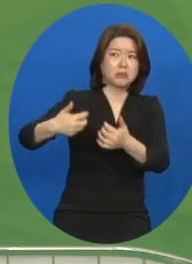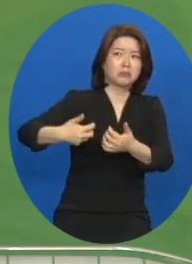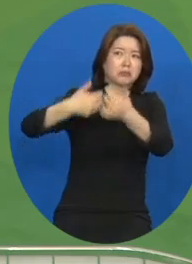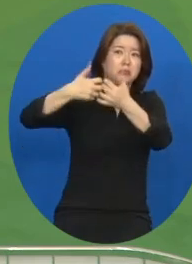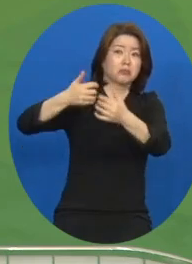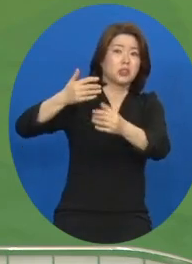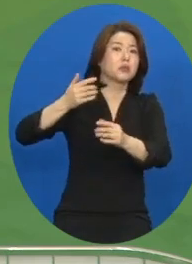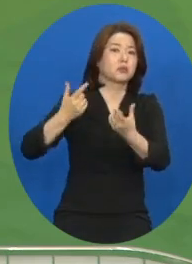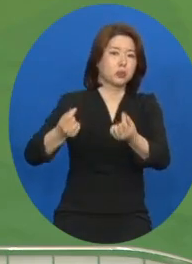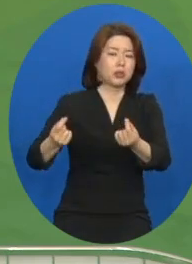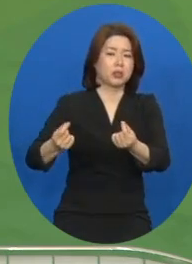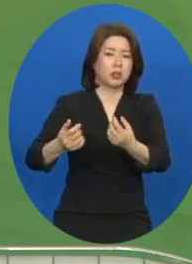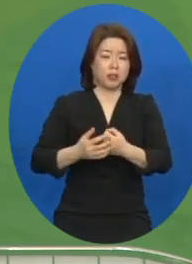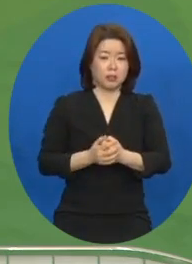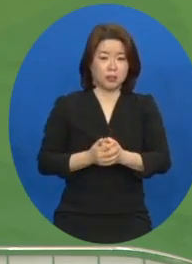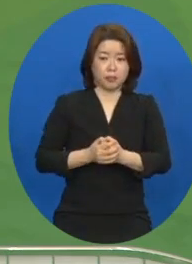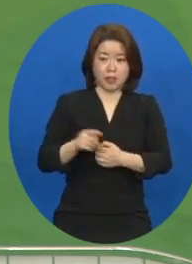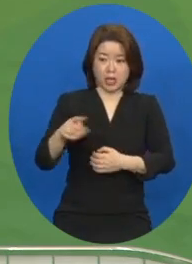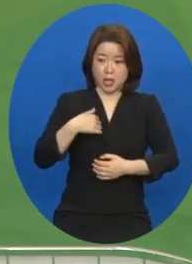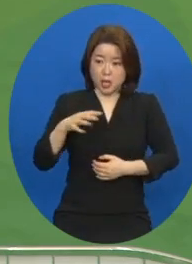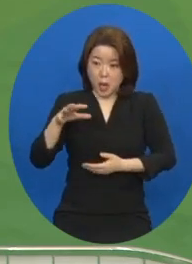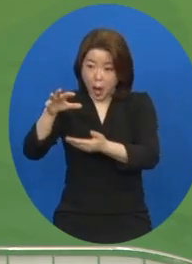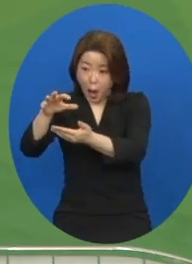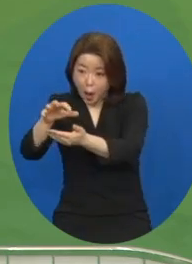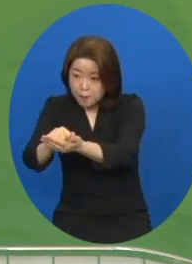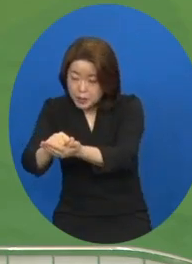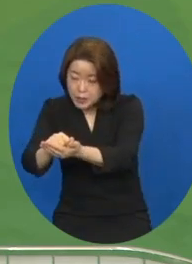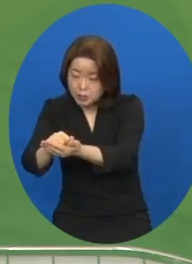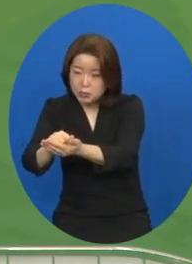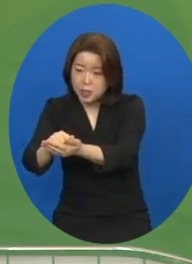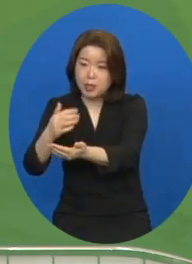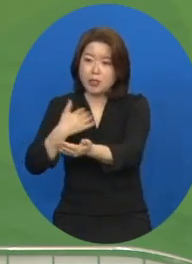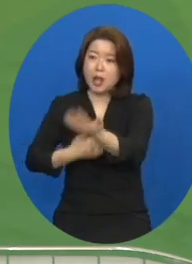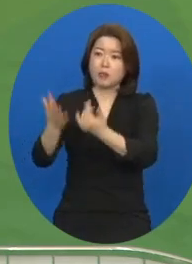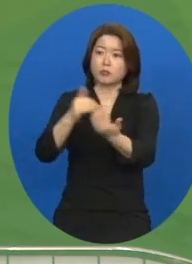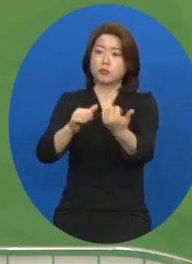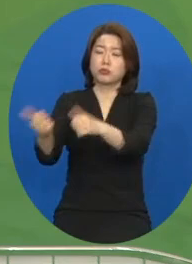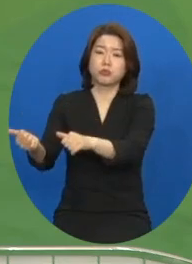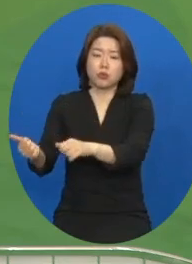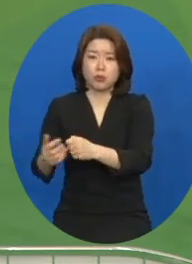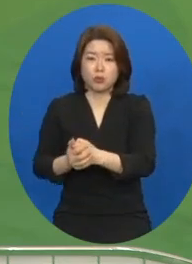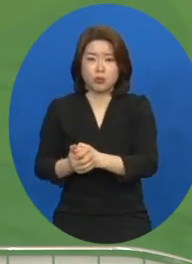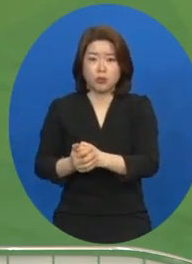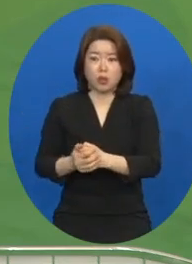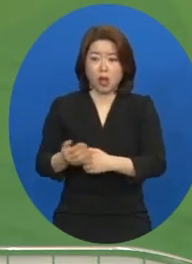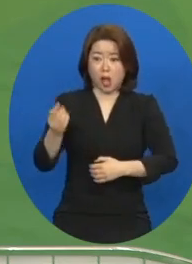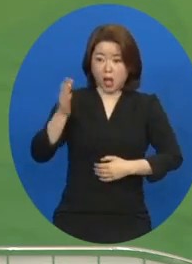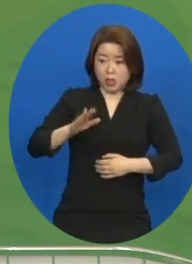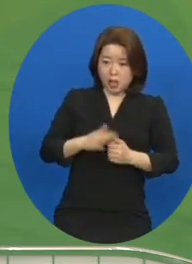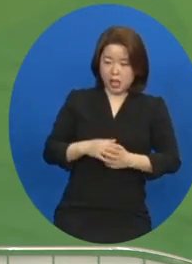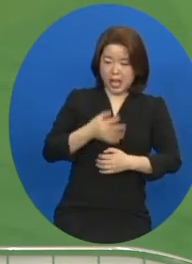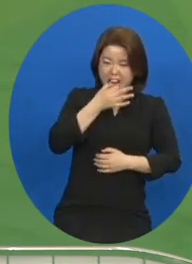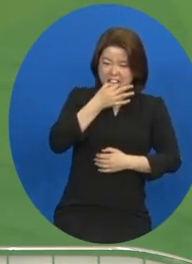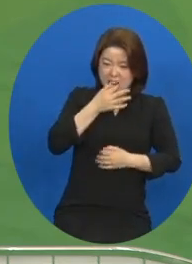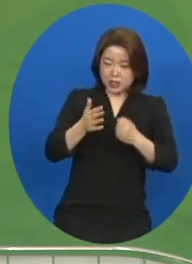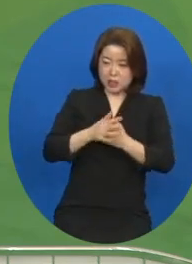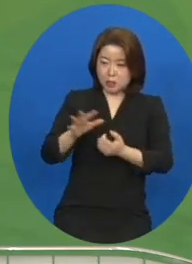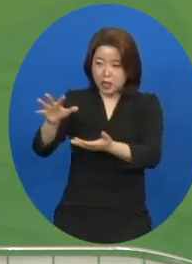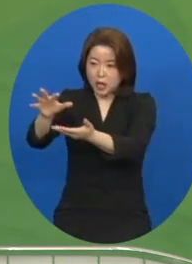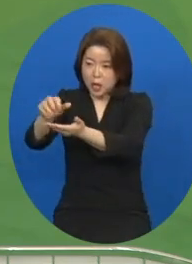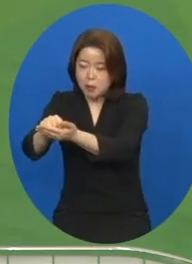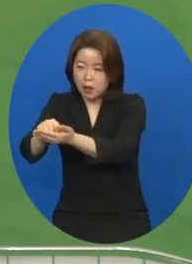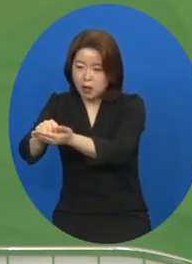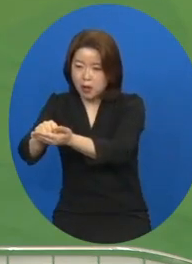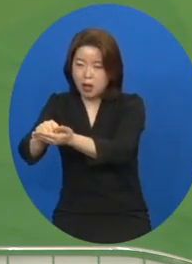겁니다. 그거 붙잡으면 불태워 죽는 거예요. 그런데도 그 불태워 죽는 걸 붙잡으니 자기 자신이